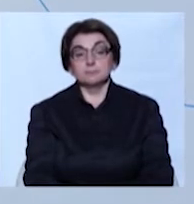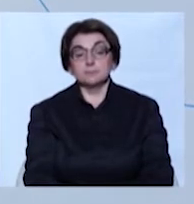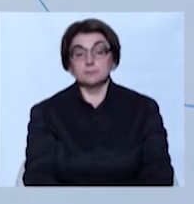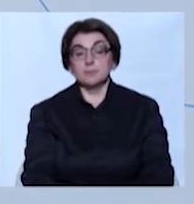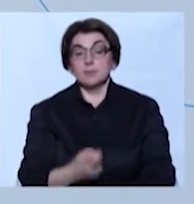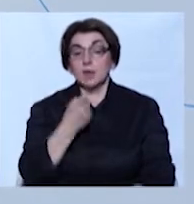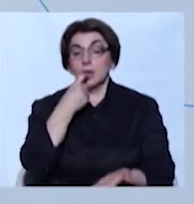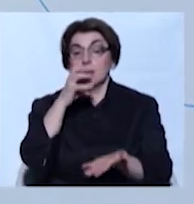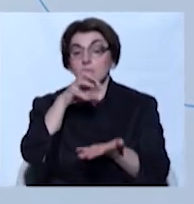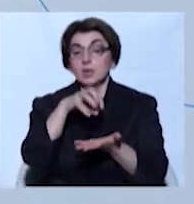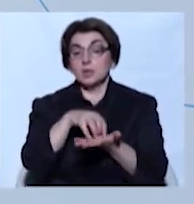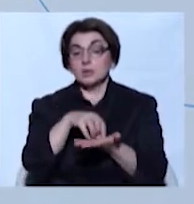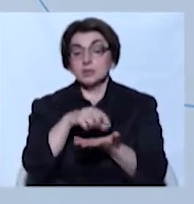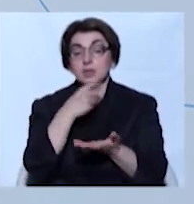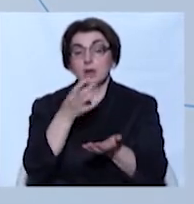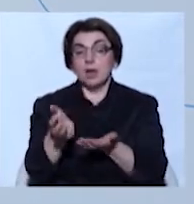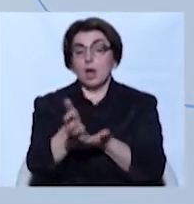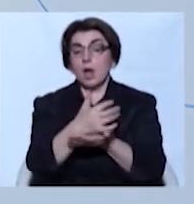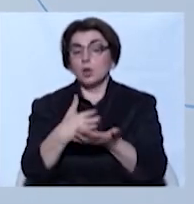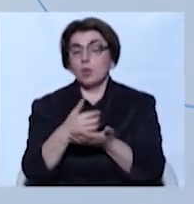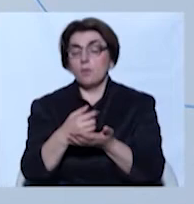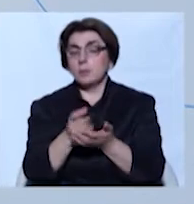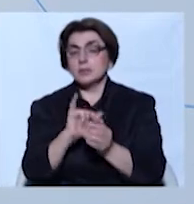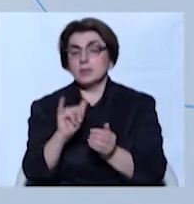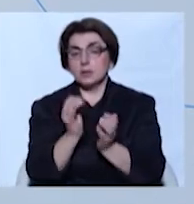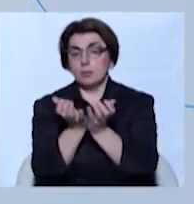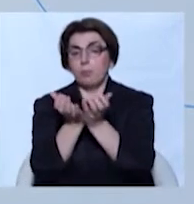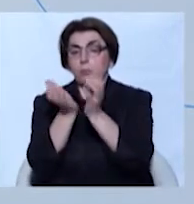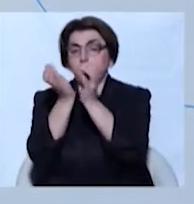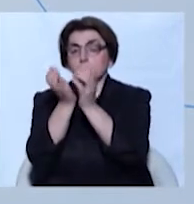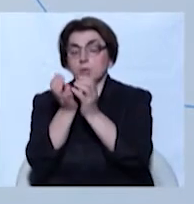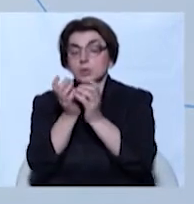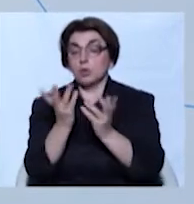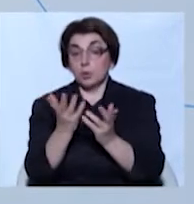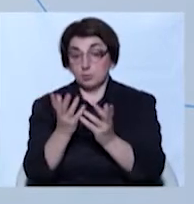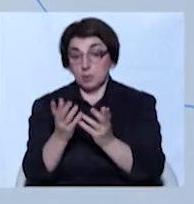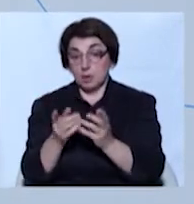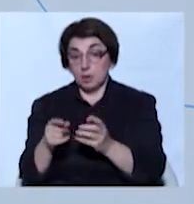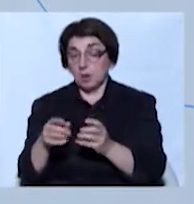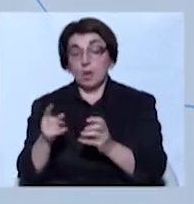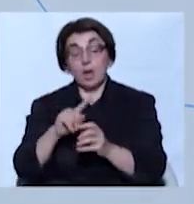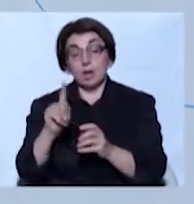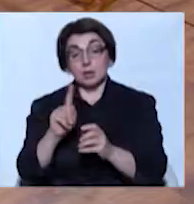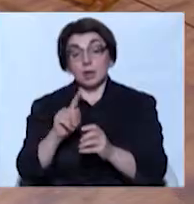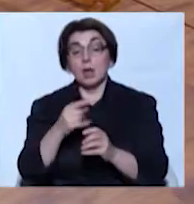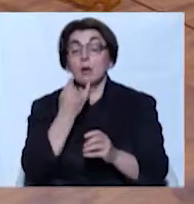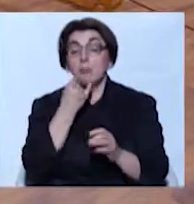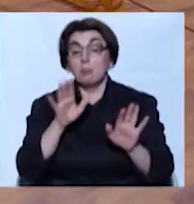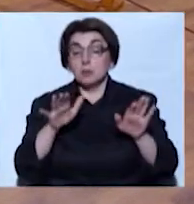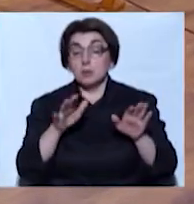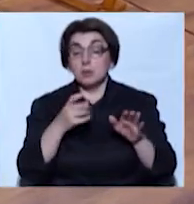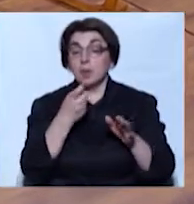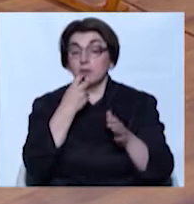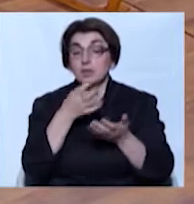კვერცხს აგროვებენ ბუდეში. ფრინველები აგროვებენ კვერცხს ბუდეში, როგორც გახსოვთ, ქვეწარმავლები ორმოში დებენ ძალიან